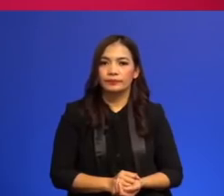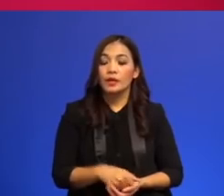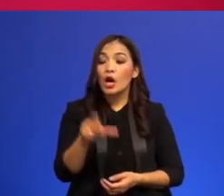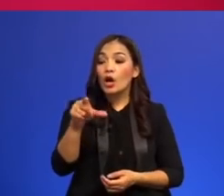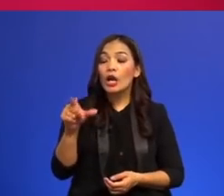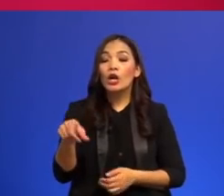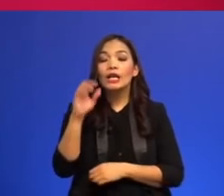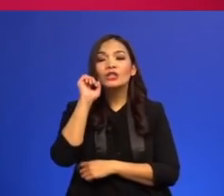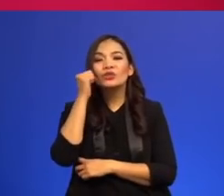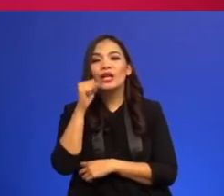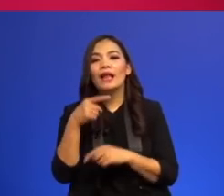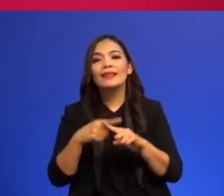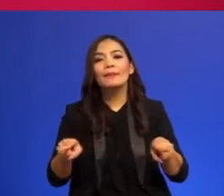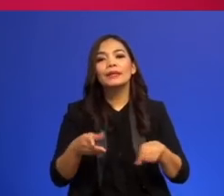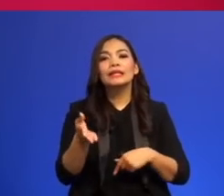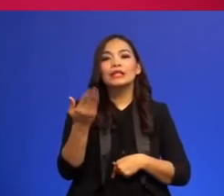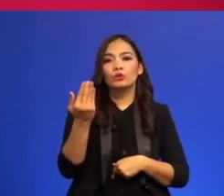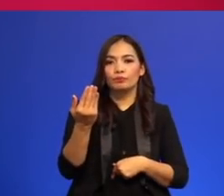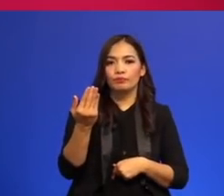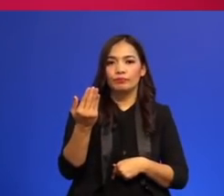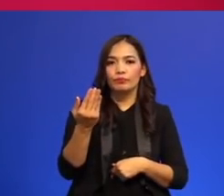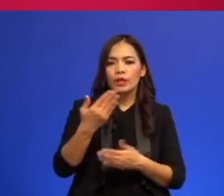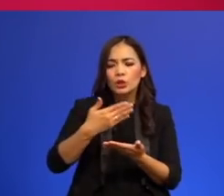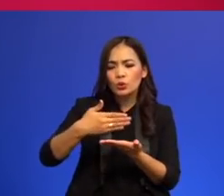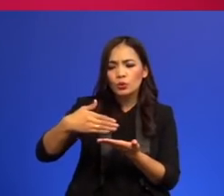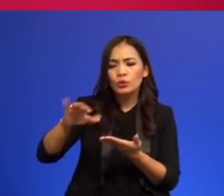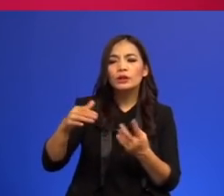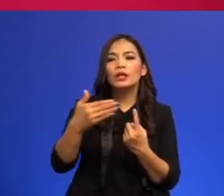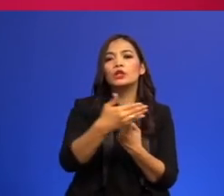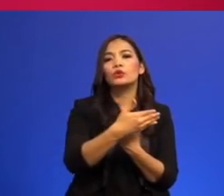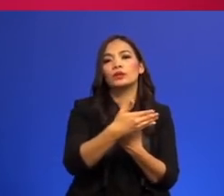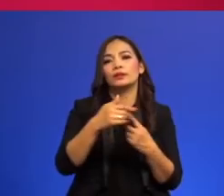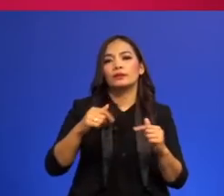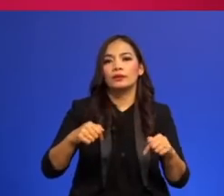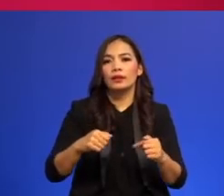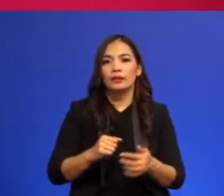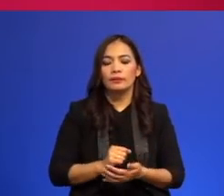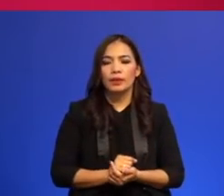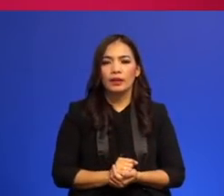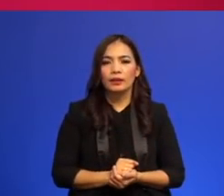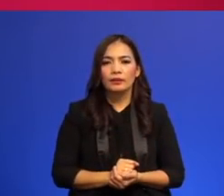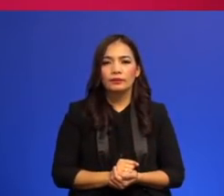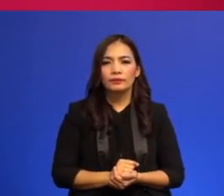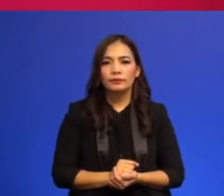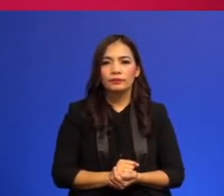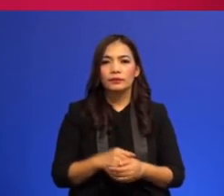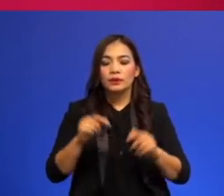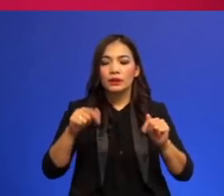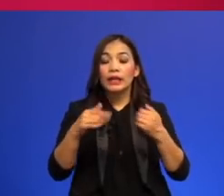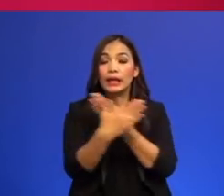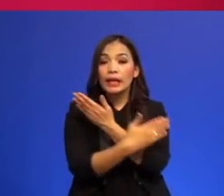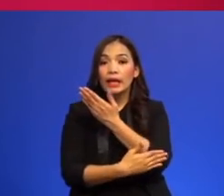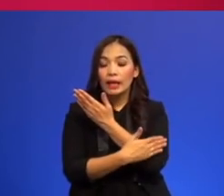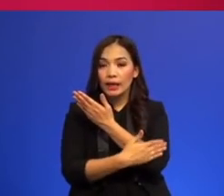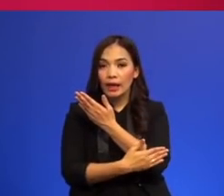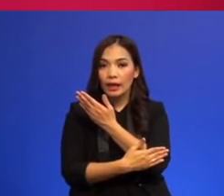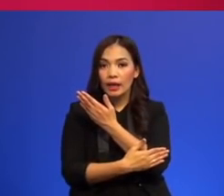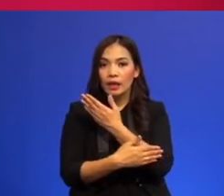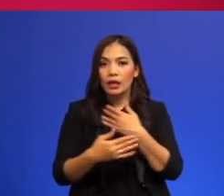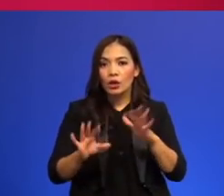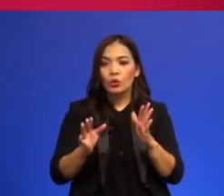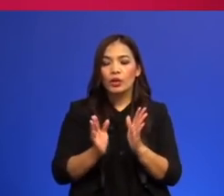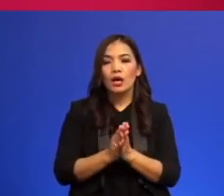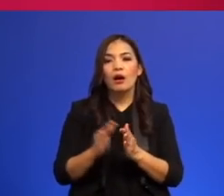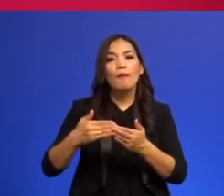Orang-orang susah, tapi hidupnya bisa terlindungi. Ya. Ini negara-negara yang sudah